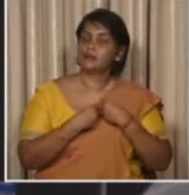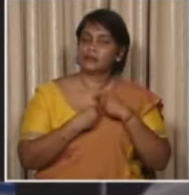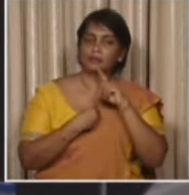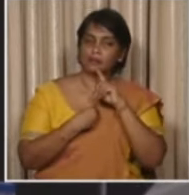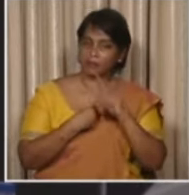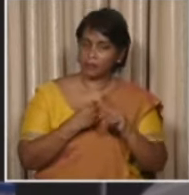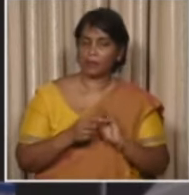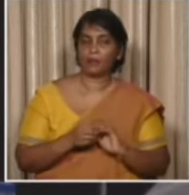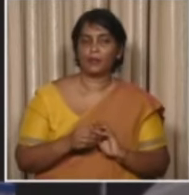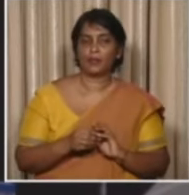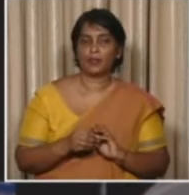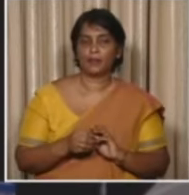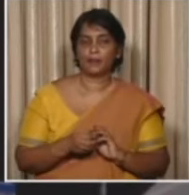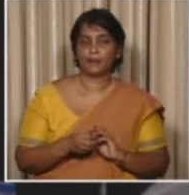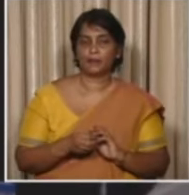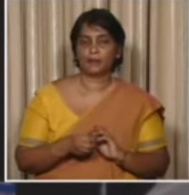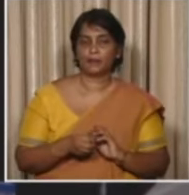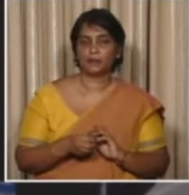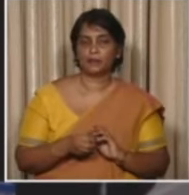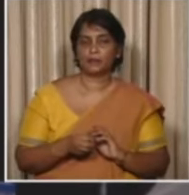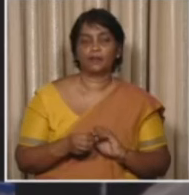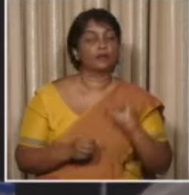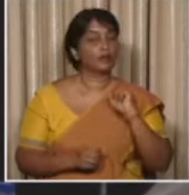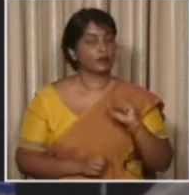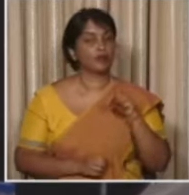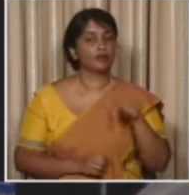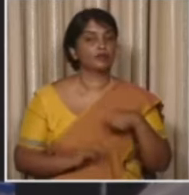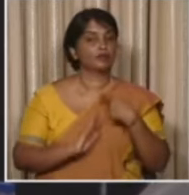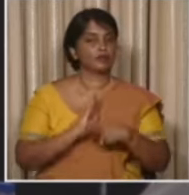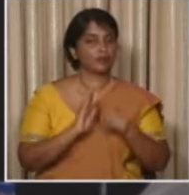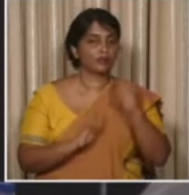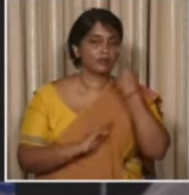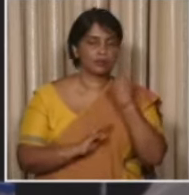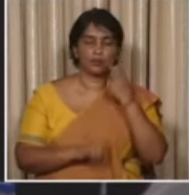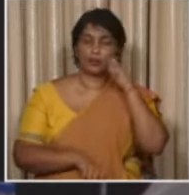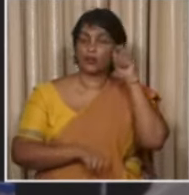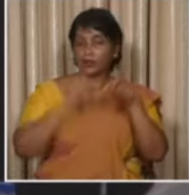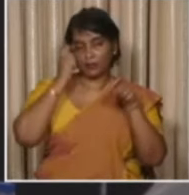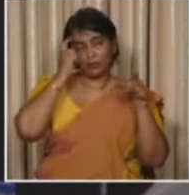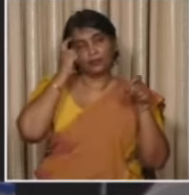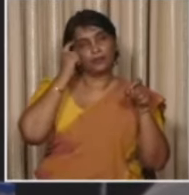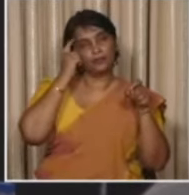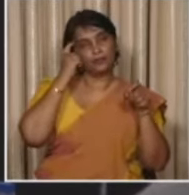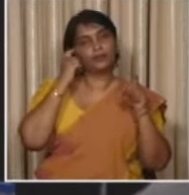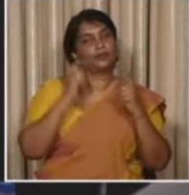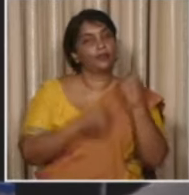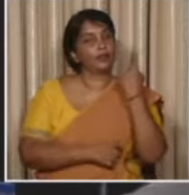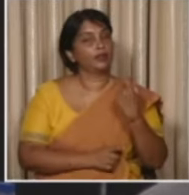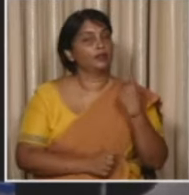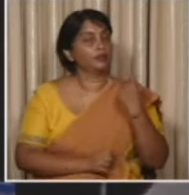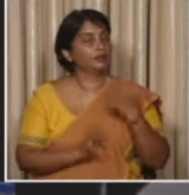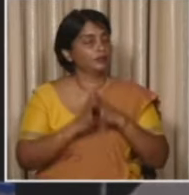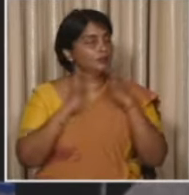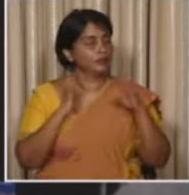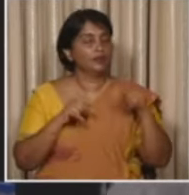ඔබට. මොකද හේතුව මේ රටේ අහිංසක මිනිස්සු දහස් ගණනාවක්